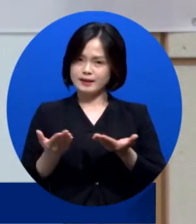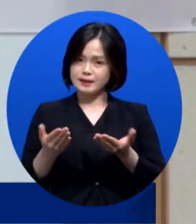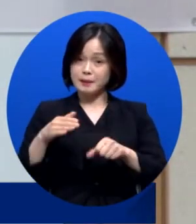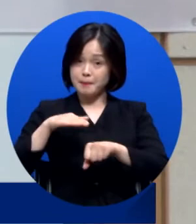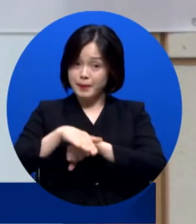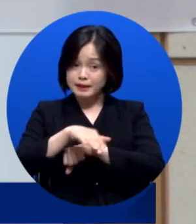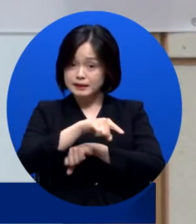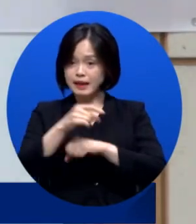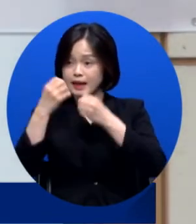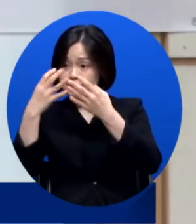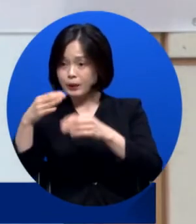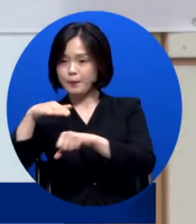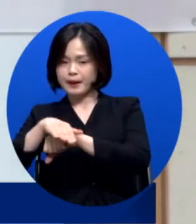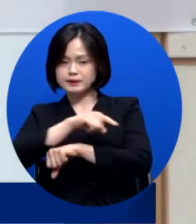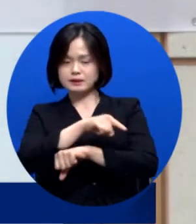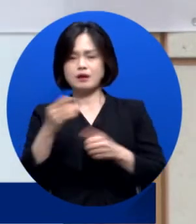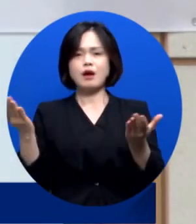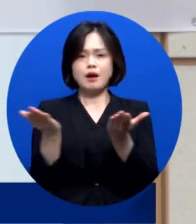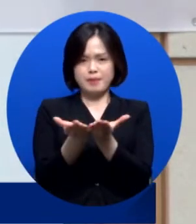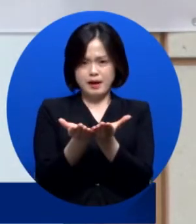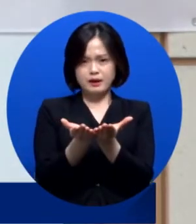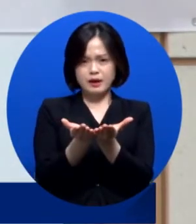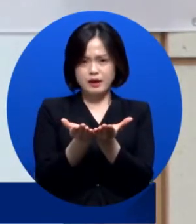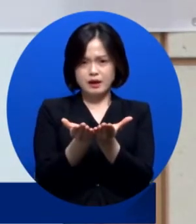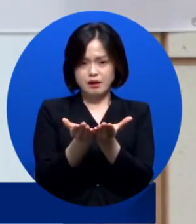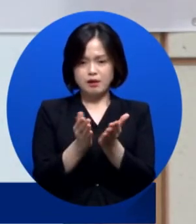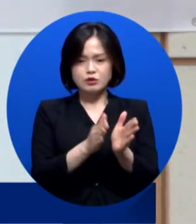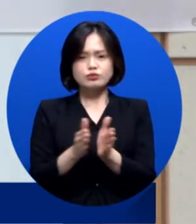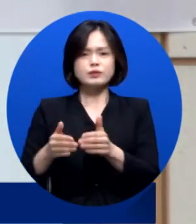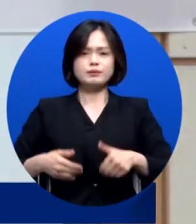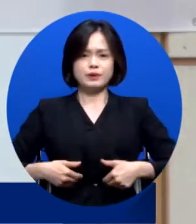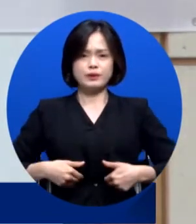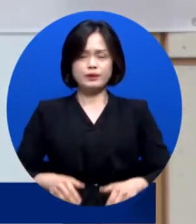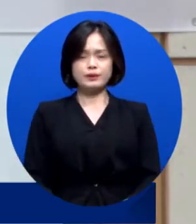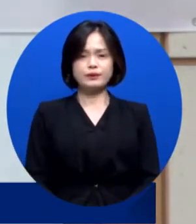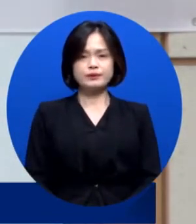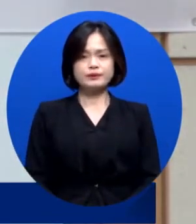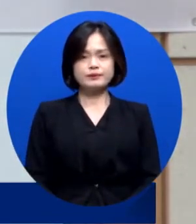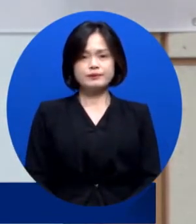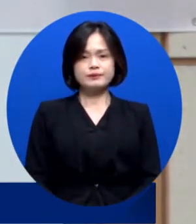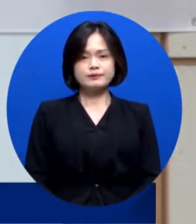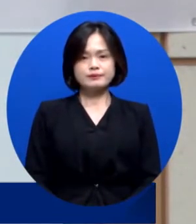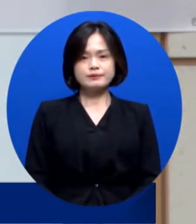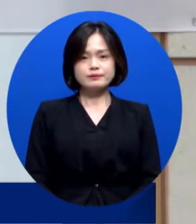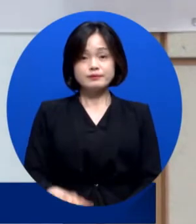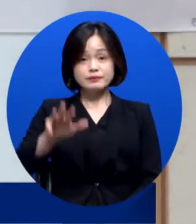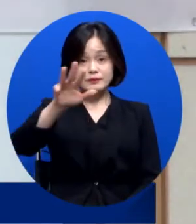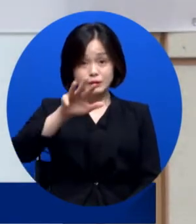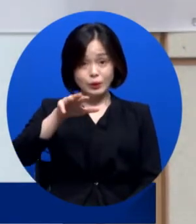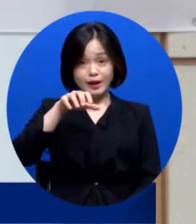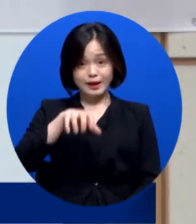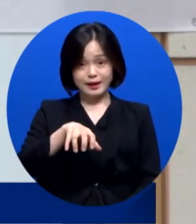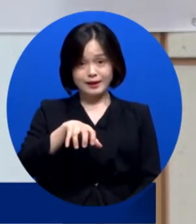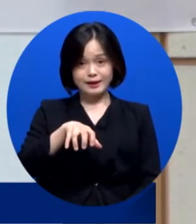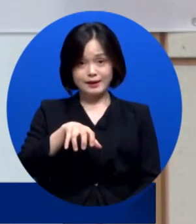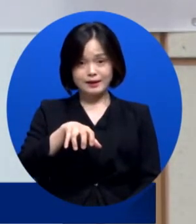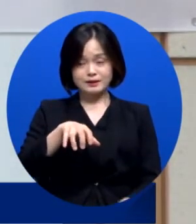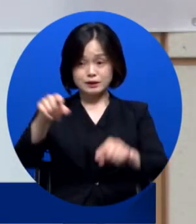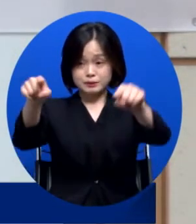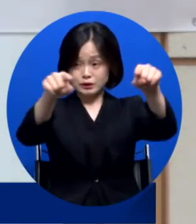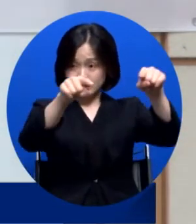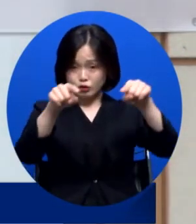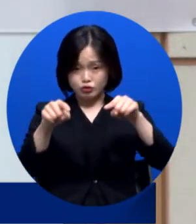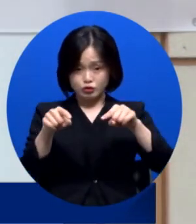중요한 연결점이다. 그래서 행정적인 문제는 너무나 쉽게 해결될 수 있고 총회에서도 지금 전국 노회에서